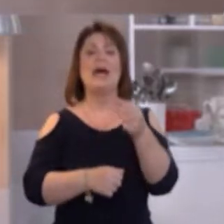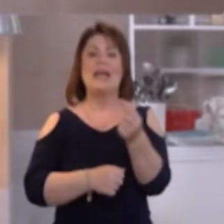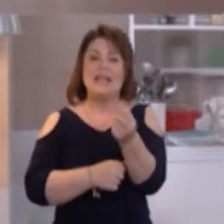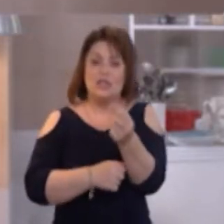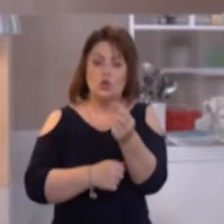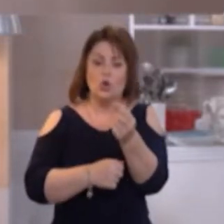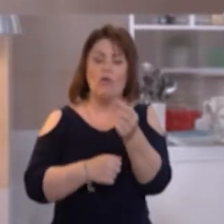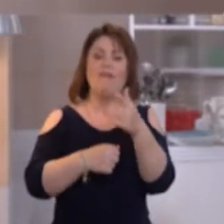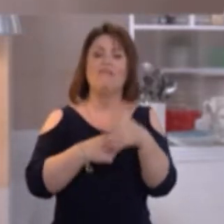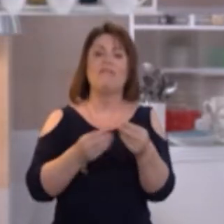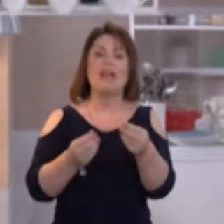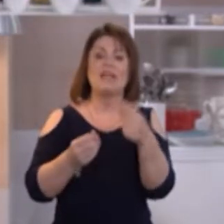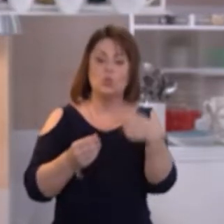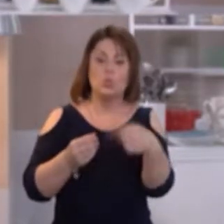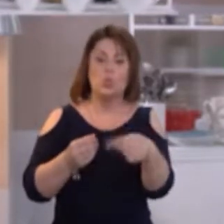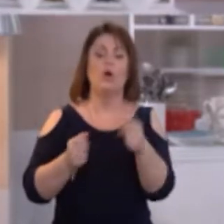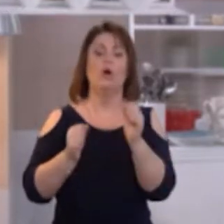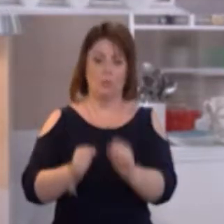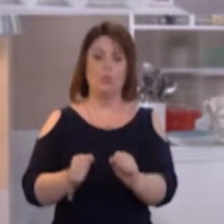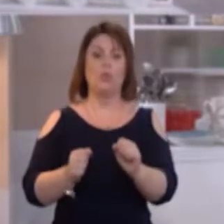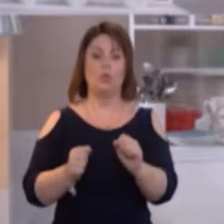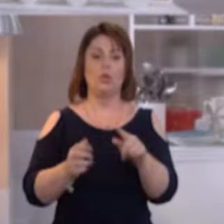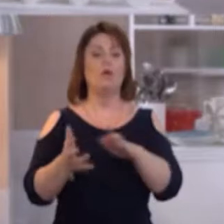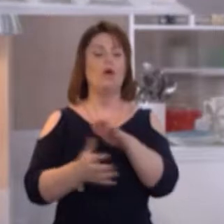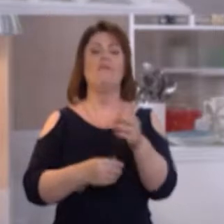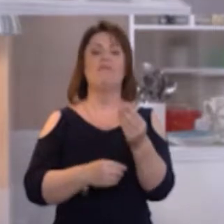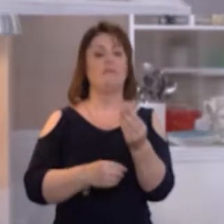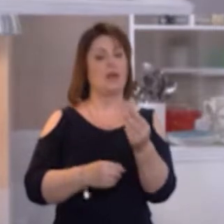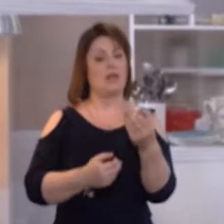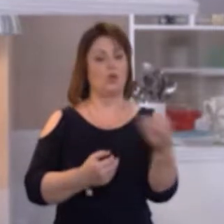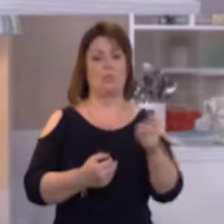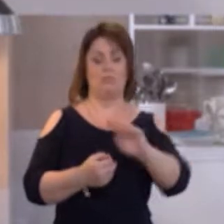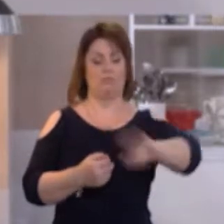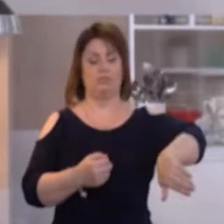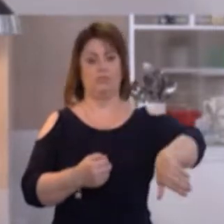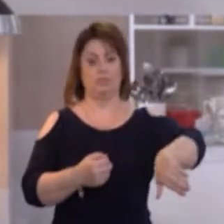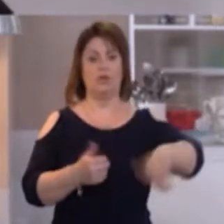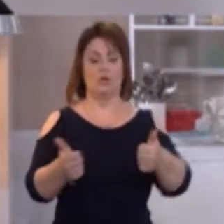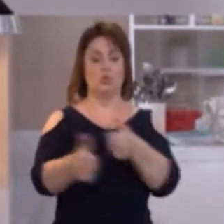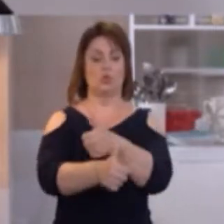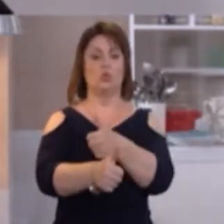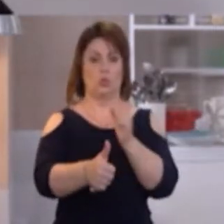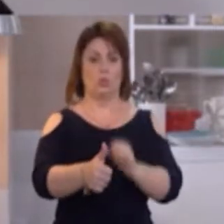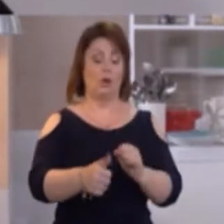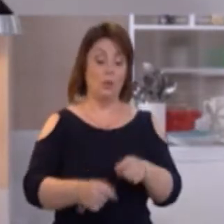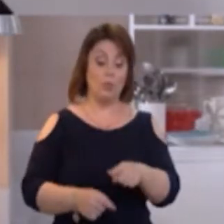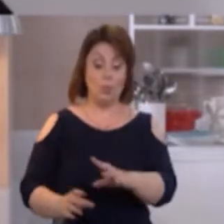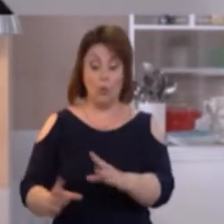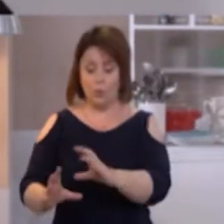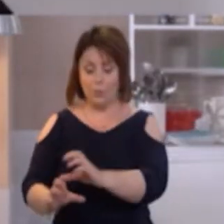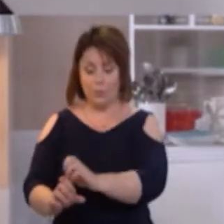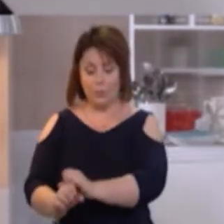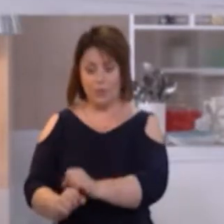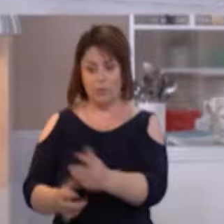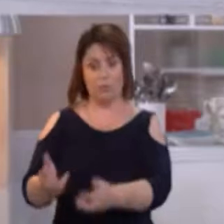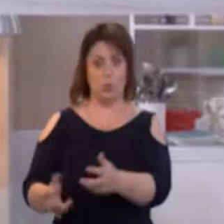Ok? Possiamo utilizzare tutta farina di riso, senza fecola, senza nulla, che è una farina, diciamo, in particolare leggera. Possiamo anche abbassare un pochino, sennò ci si